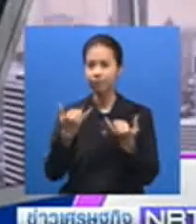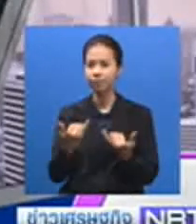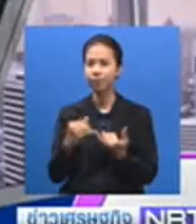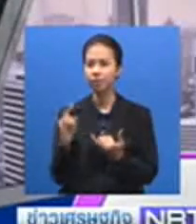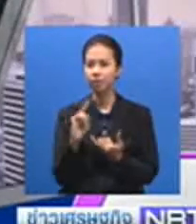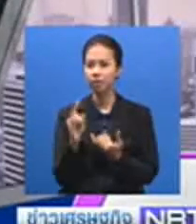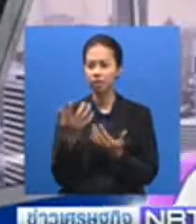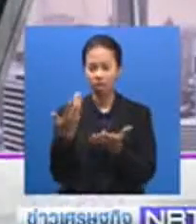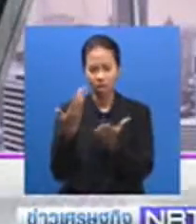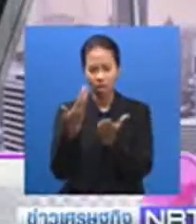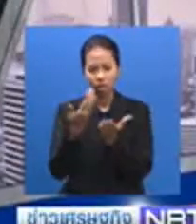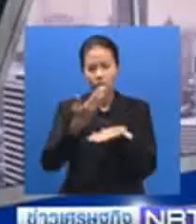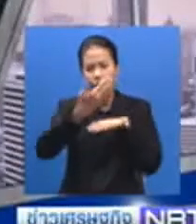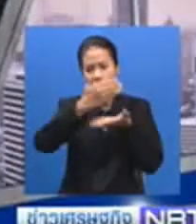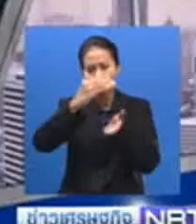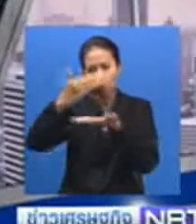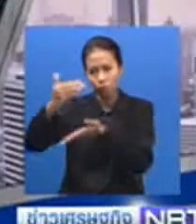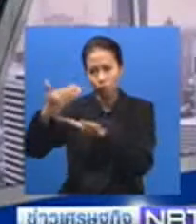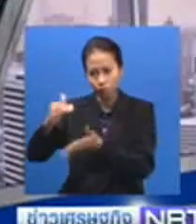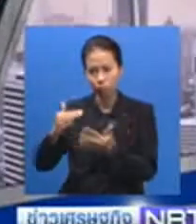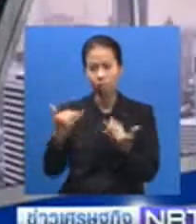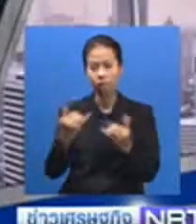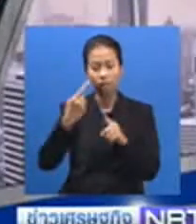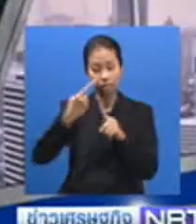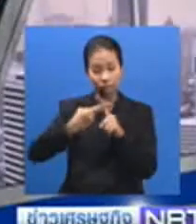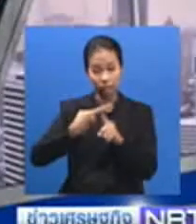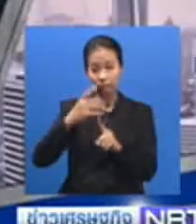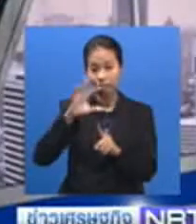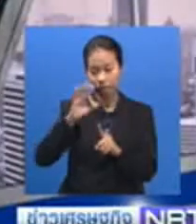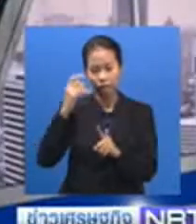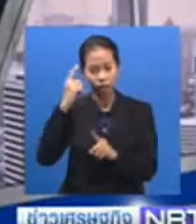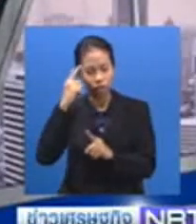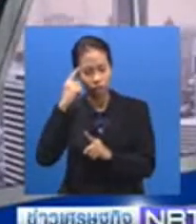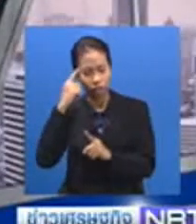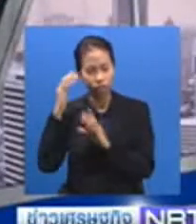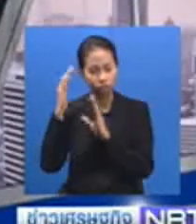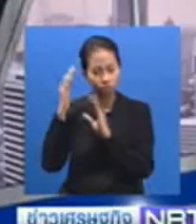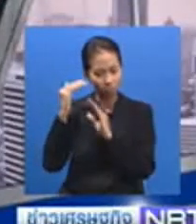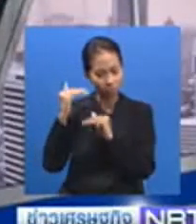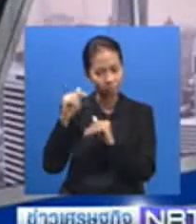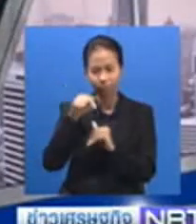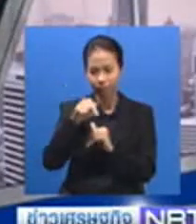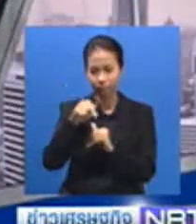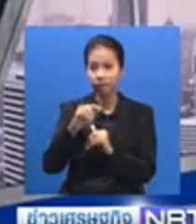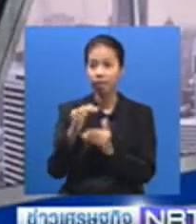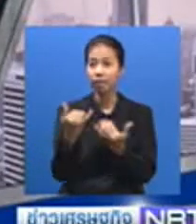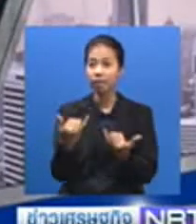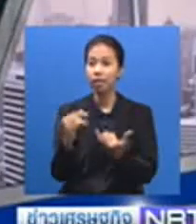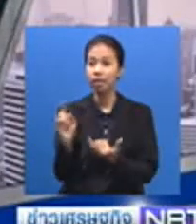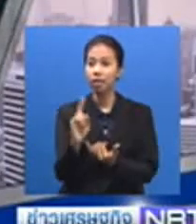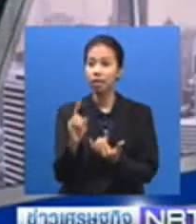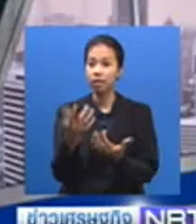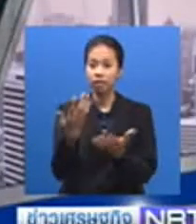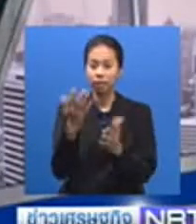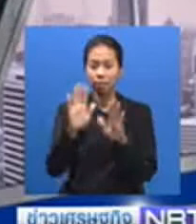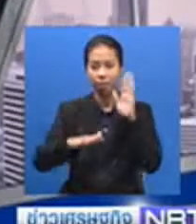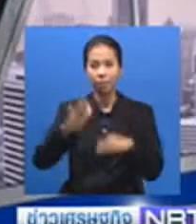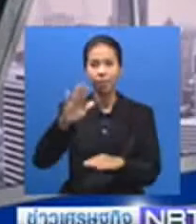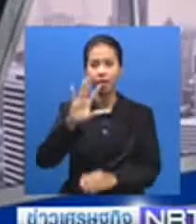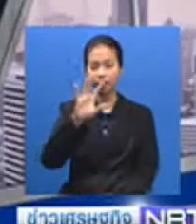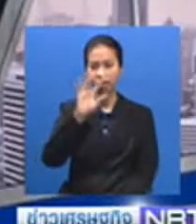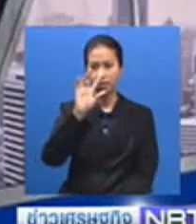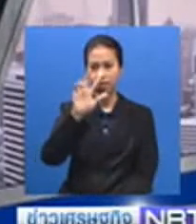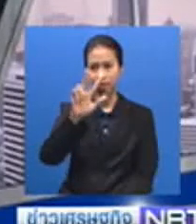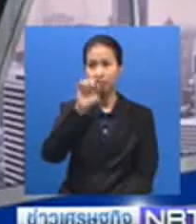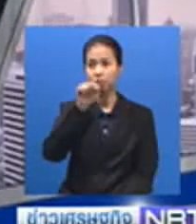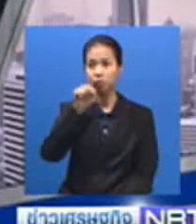ผู้ชมคะที่ทางการส่งออกในเดือนกันยายนที่ออกมาดีกว่าที่คาดการณ์ไว้นะคะโดยสามารถพลิกกลับมาขยายตัวที่ร้อยละ 3.1